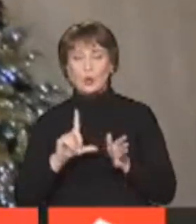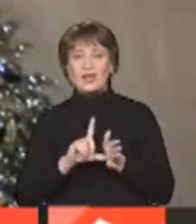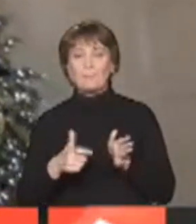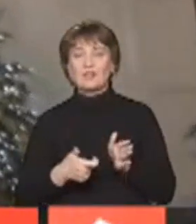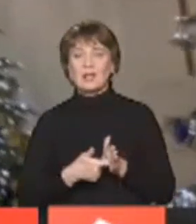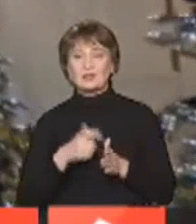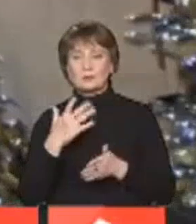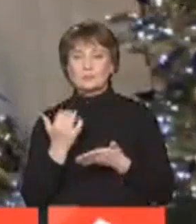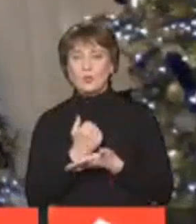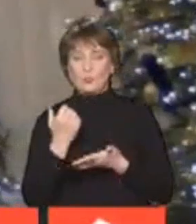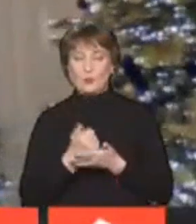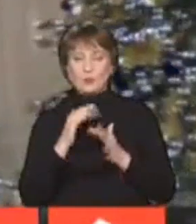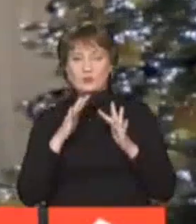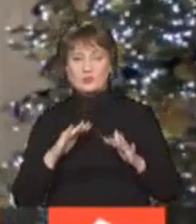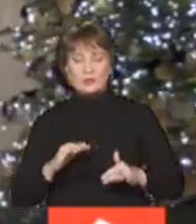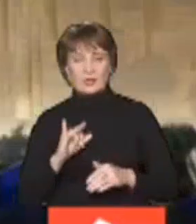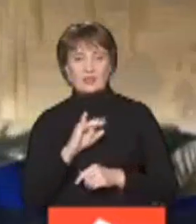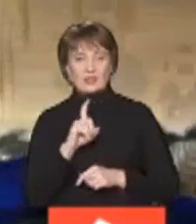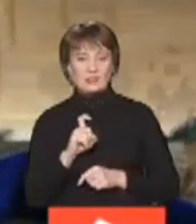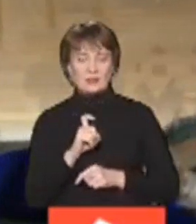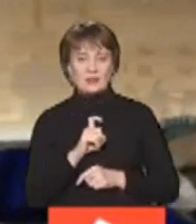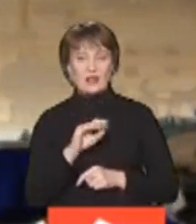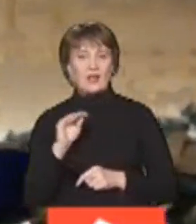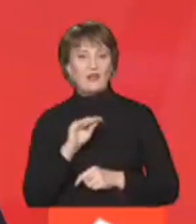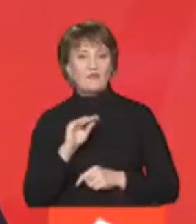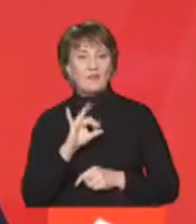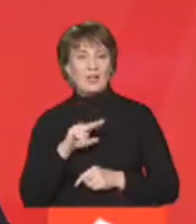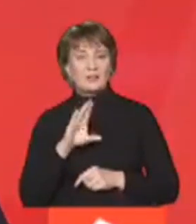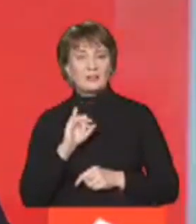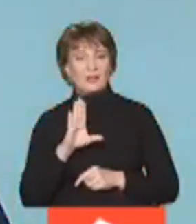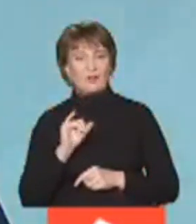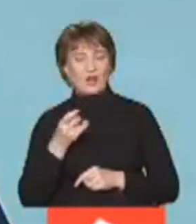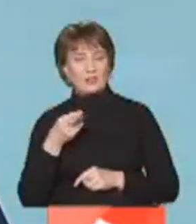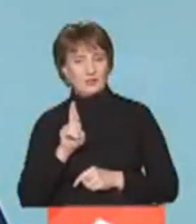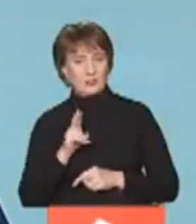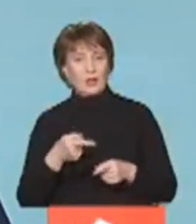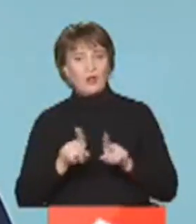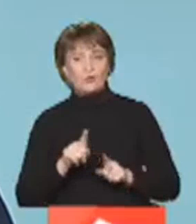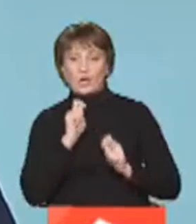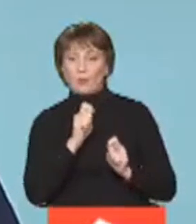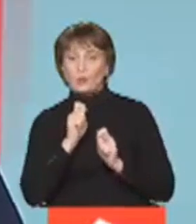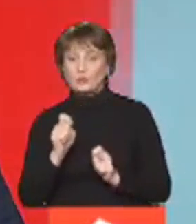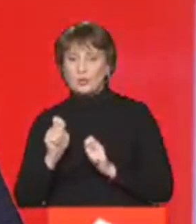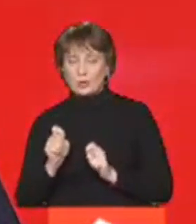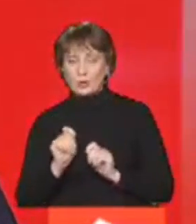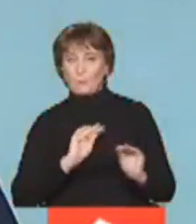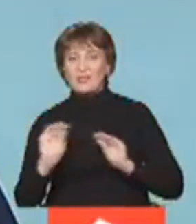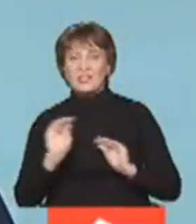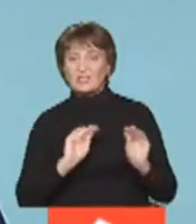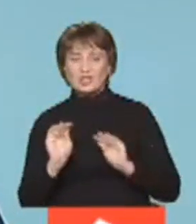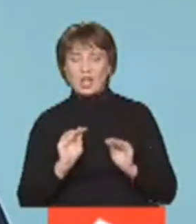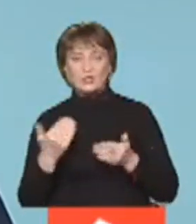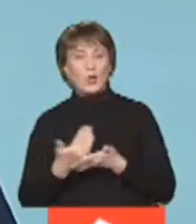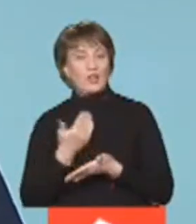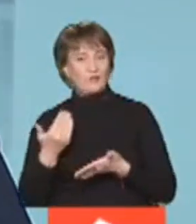ялинка прибула до Вашингтона зі штату Пенсильванія. Ну, такий подарунок прикрашає нашу ефірну студію, можливо, не